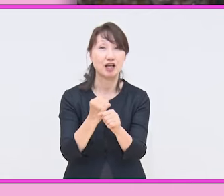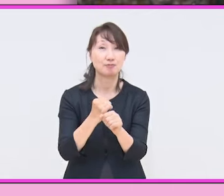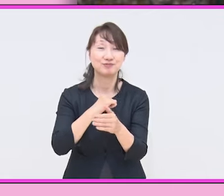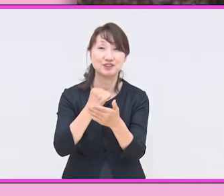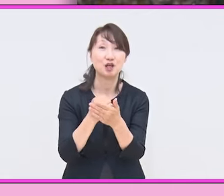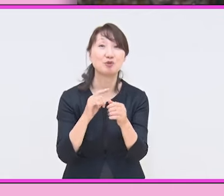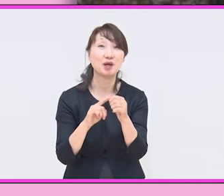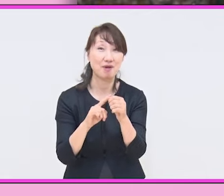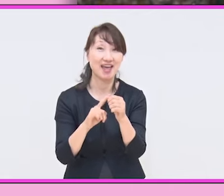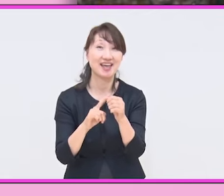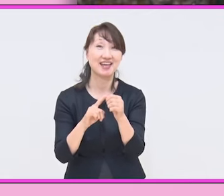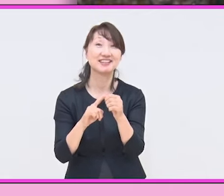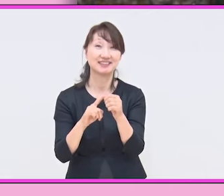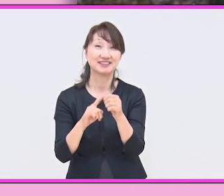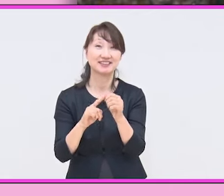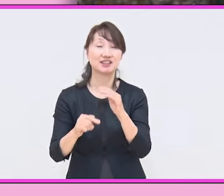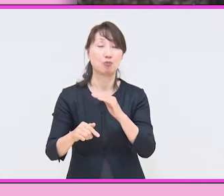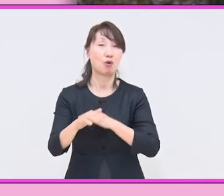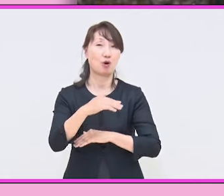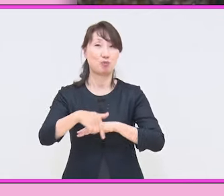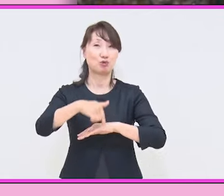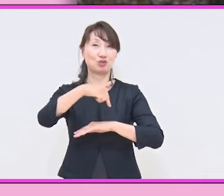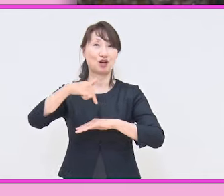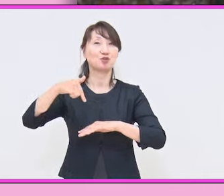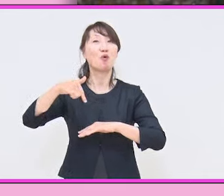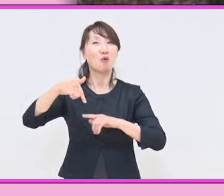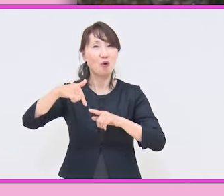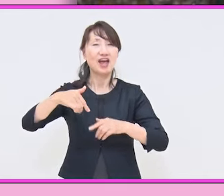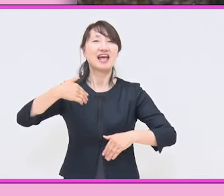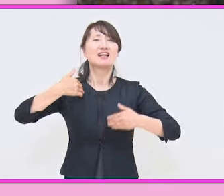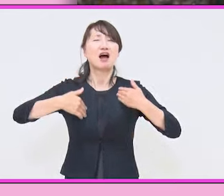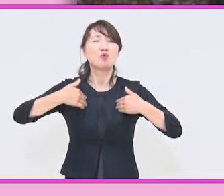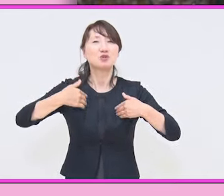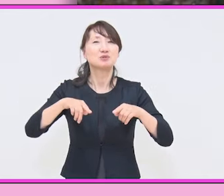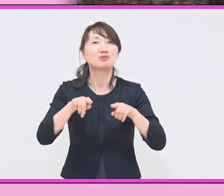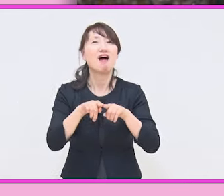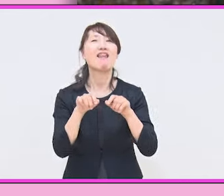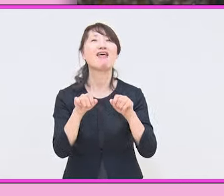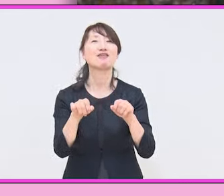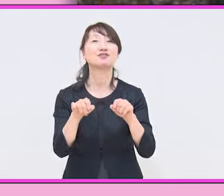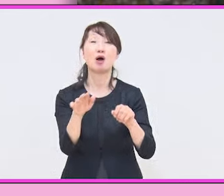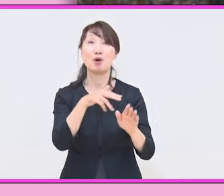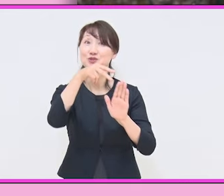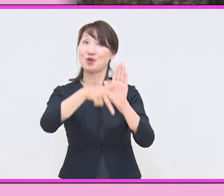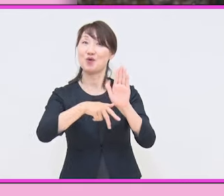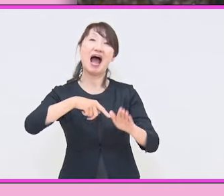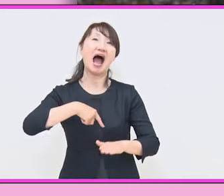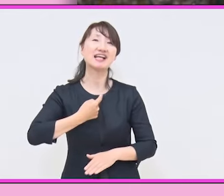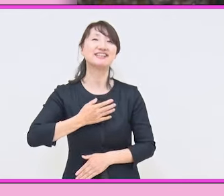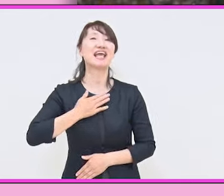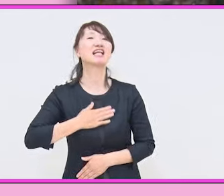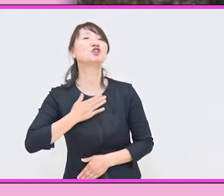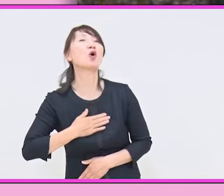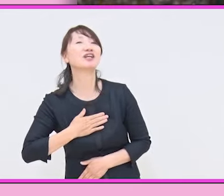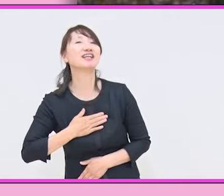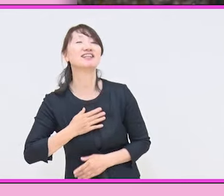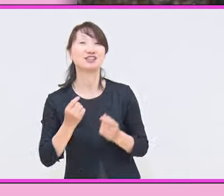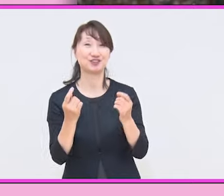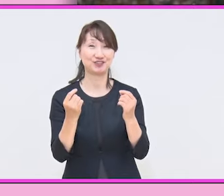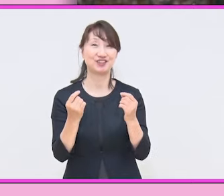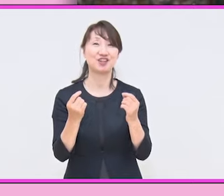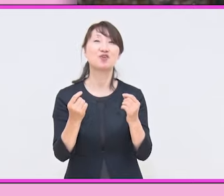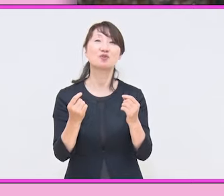う、プロジェクトを楽しみながら、我々のスローガンは I enjoy っていうんですけど、これ